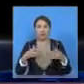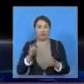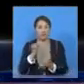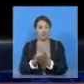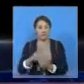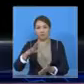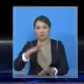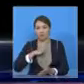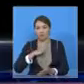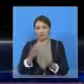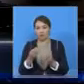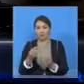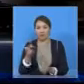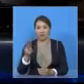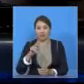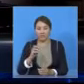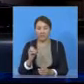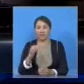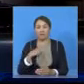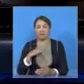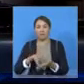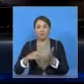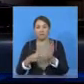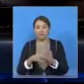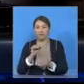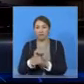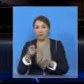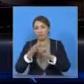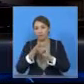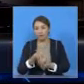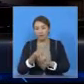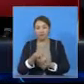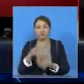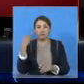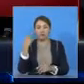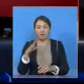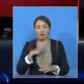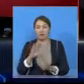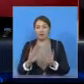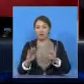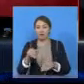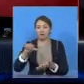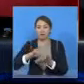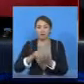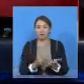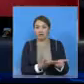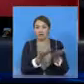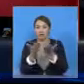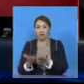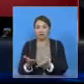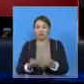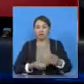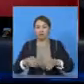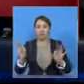была состояться еще в мае. Однако в планы вмешалась пандемия. В качестве постановщика выступают приглашенные режиссеры